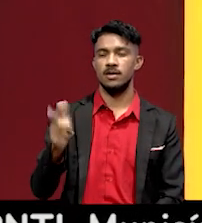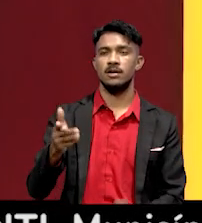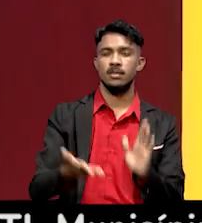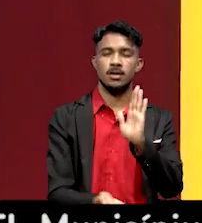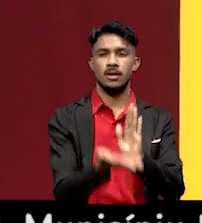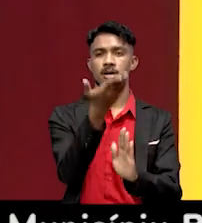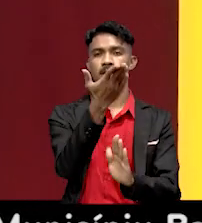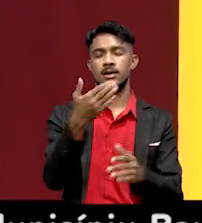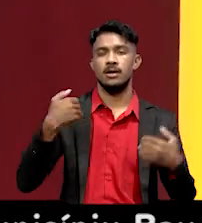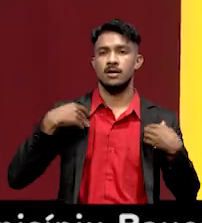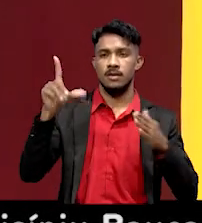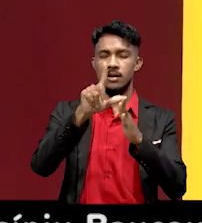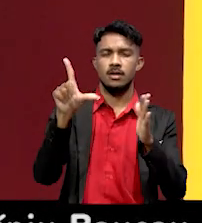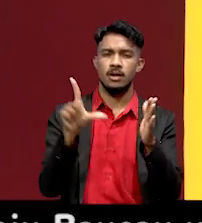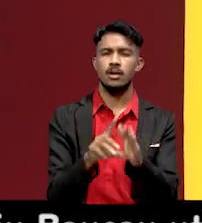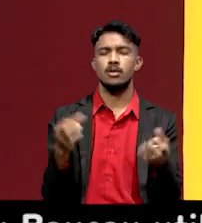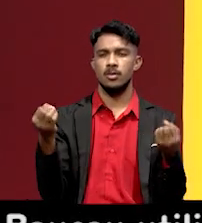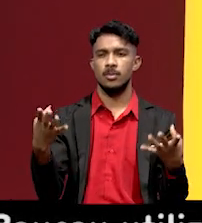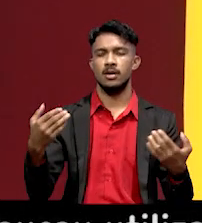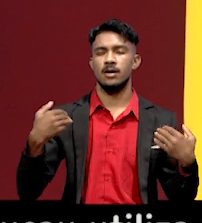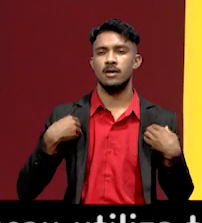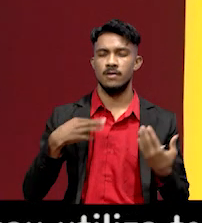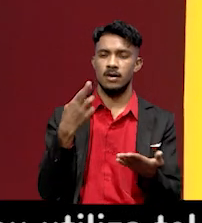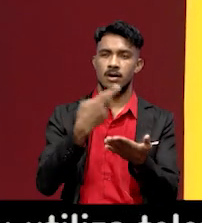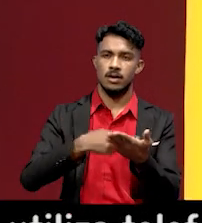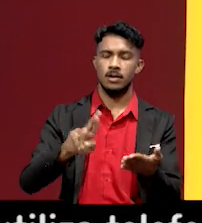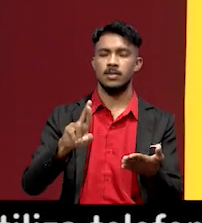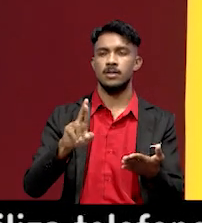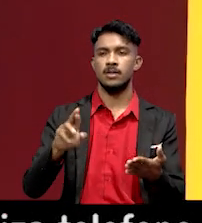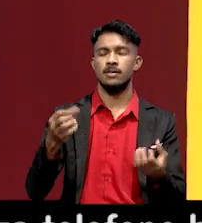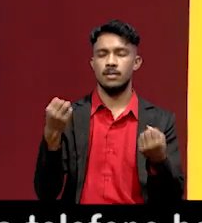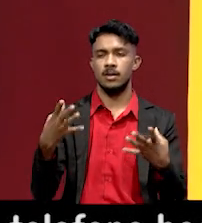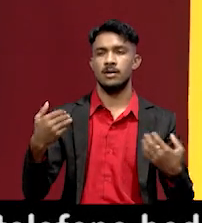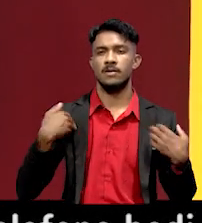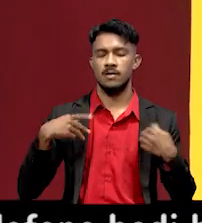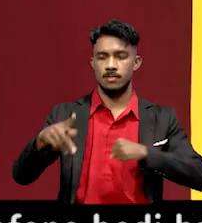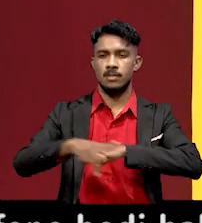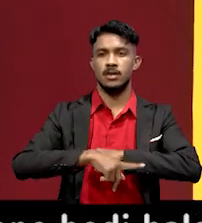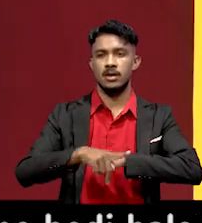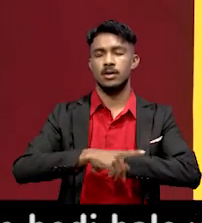e a lei luvukida, decreto luvukida, tebe dala ruma ninia partido rasik maka